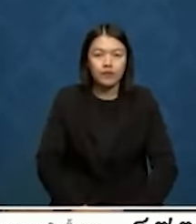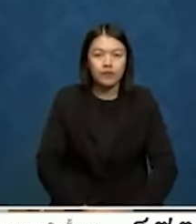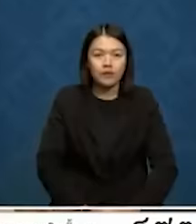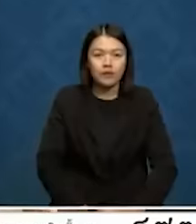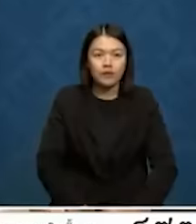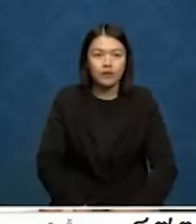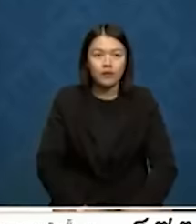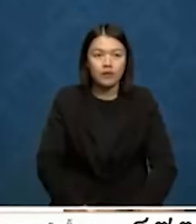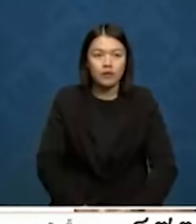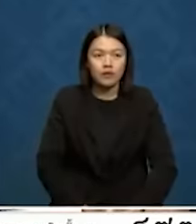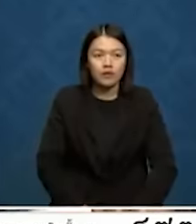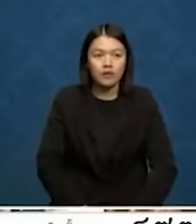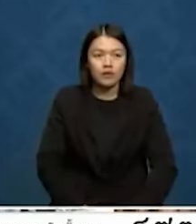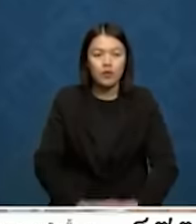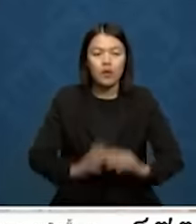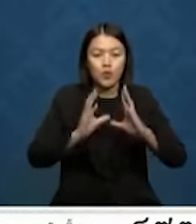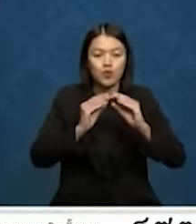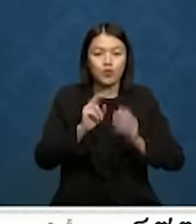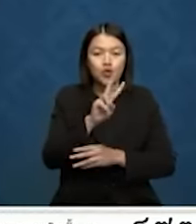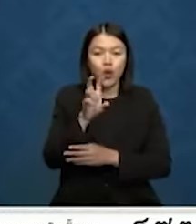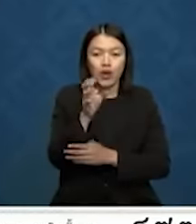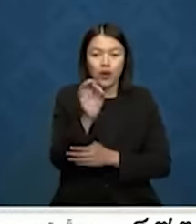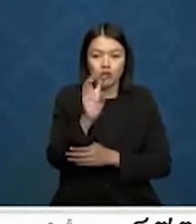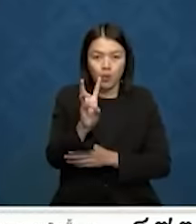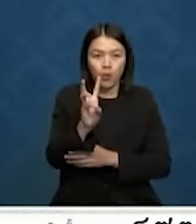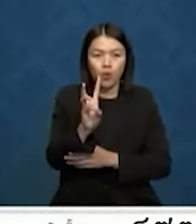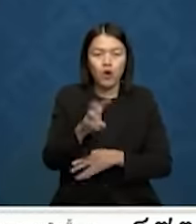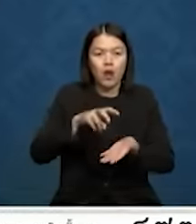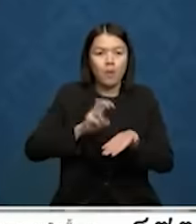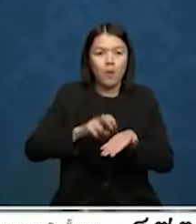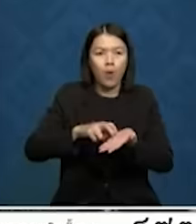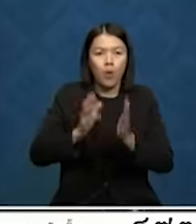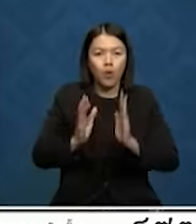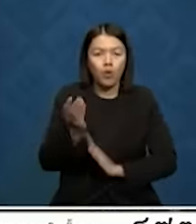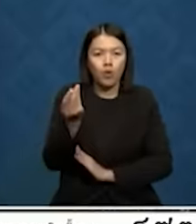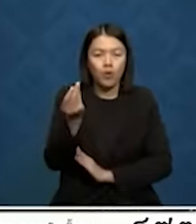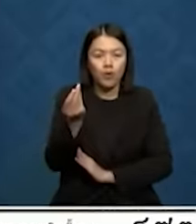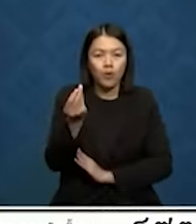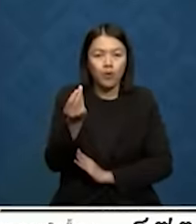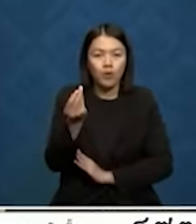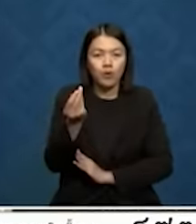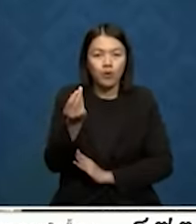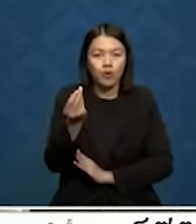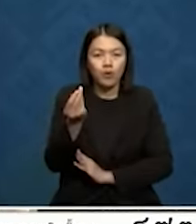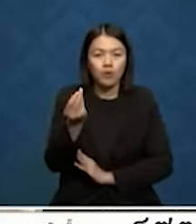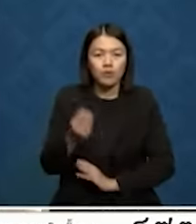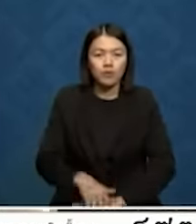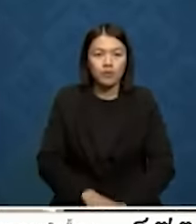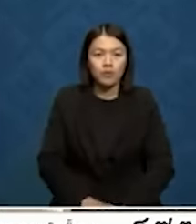จำนวนผู้เข้าประชุม296แต่ว่ารับรองกี่ท่านครับครับเชิญครับ